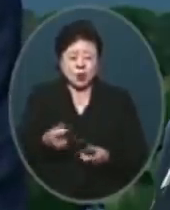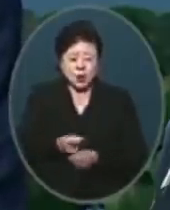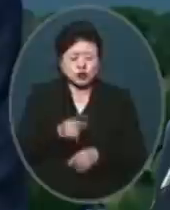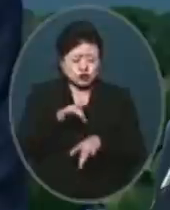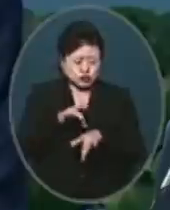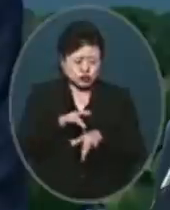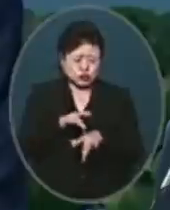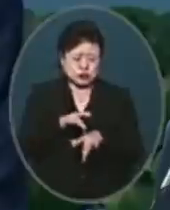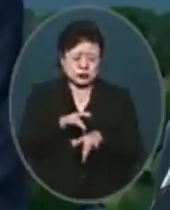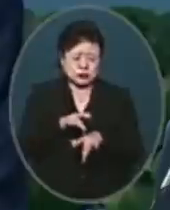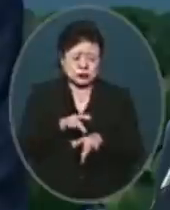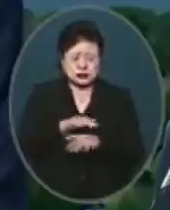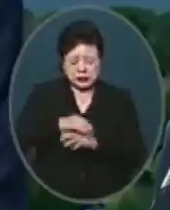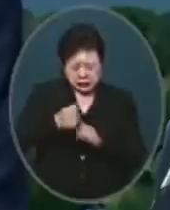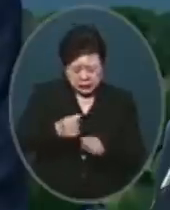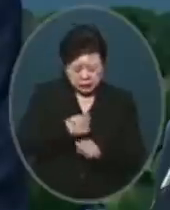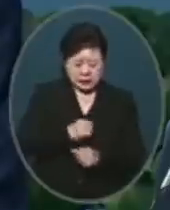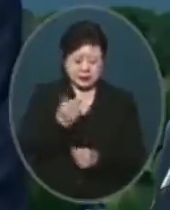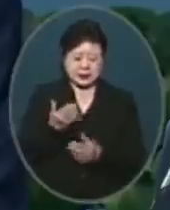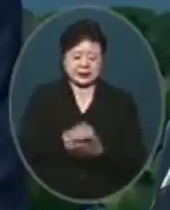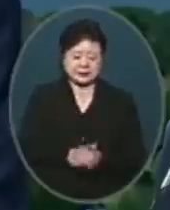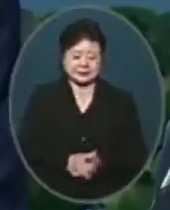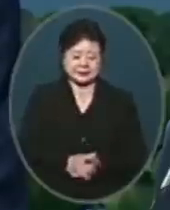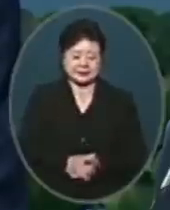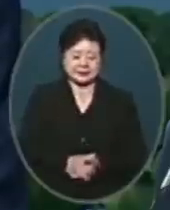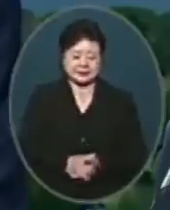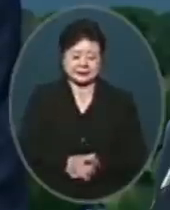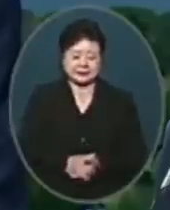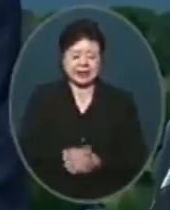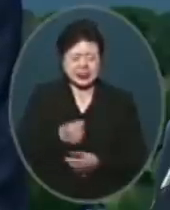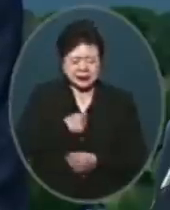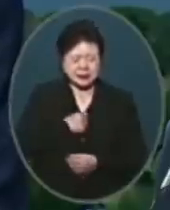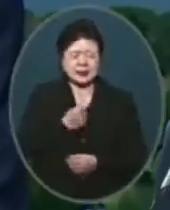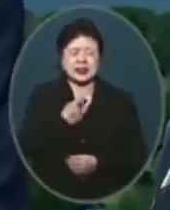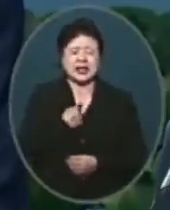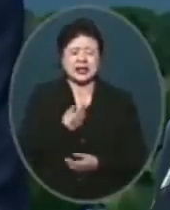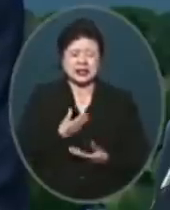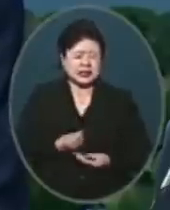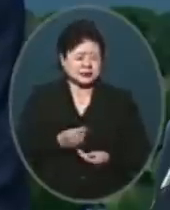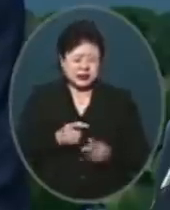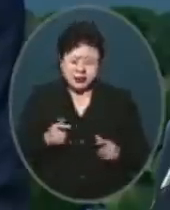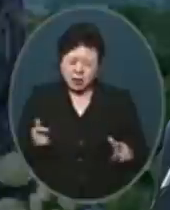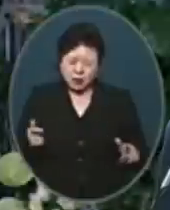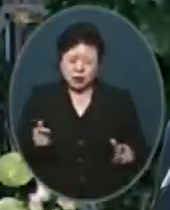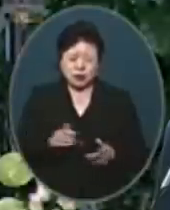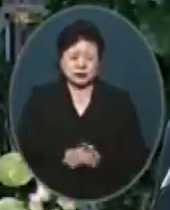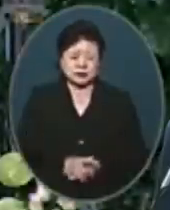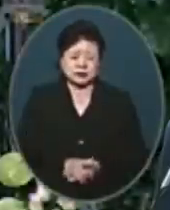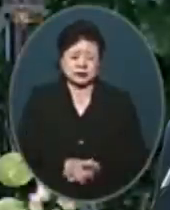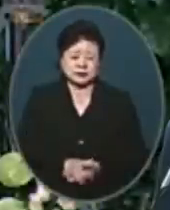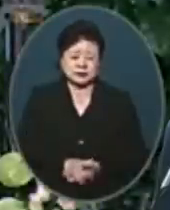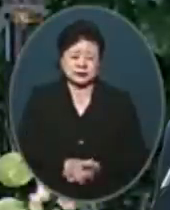원수를 대적해야 되는 것입니다. 답답한 일을 당해도 낙심하지 아니하며